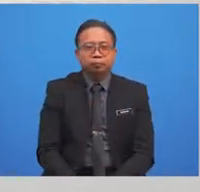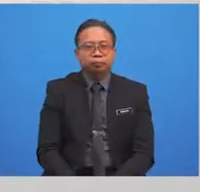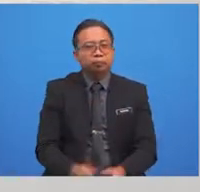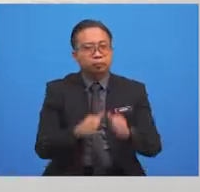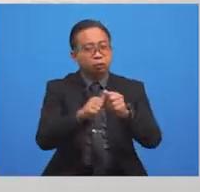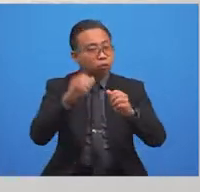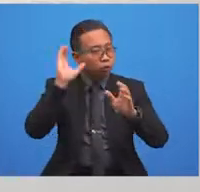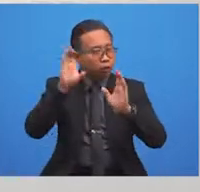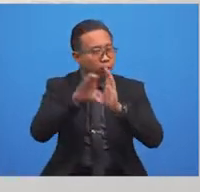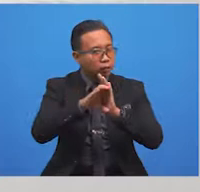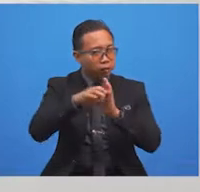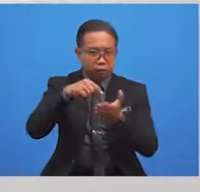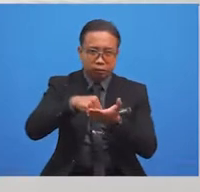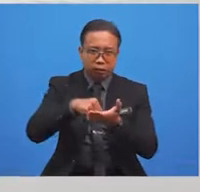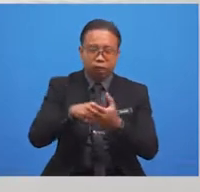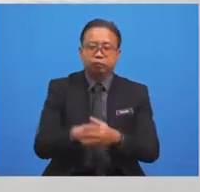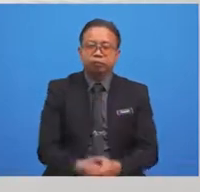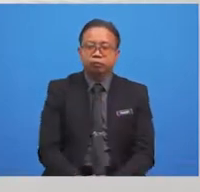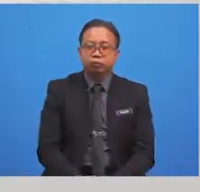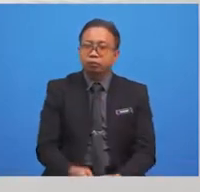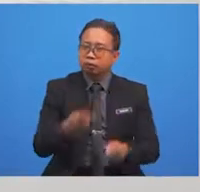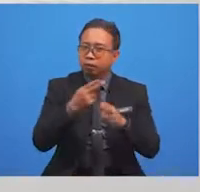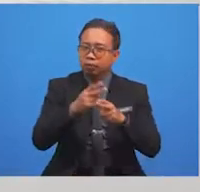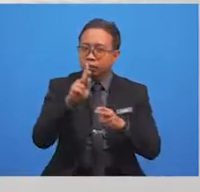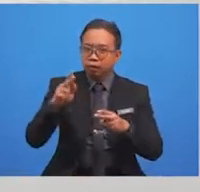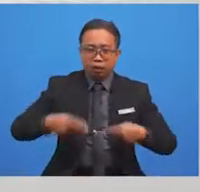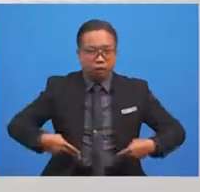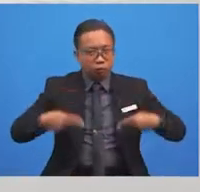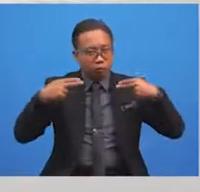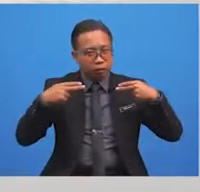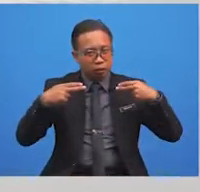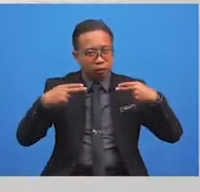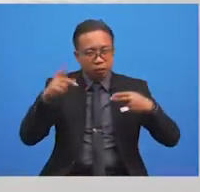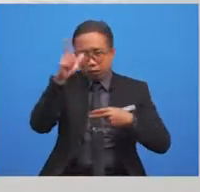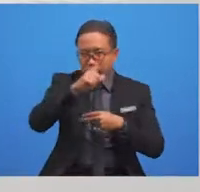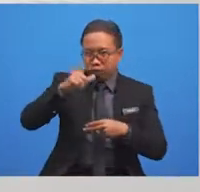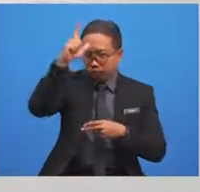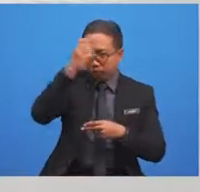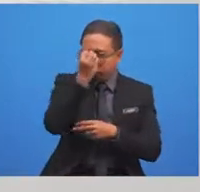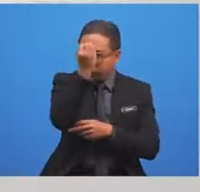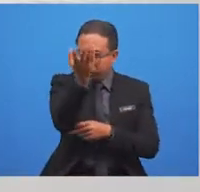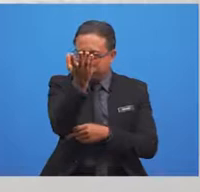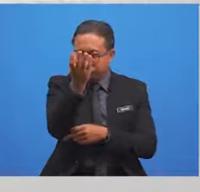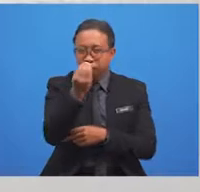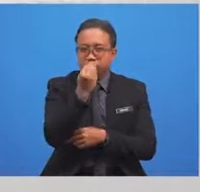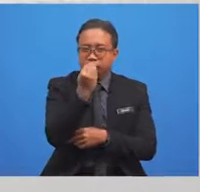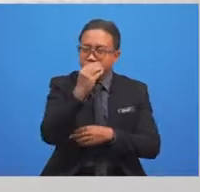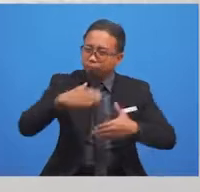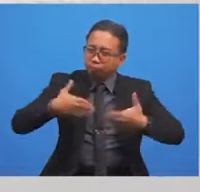Berdasarkan gambar yang berikut, namakan hidupan liar dan nyatakan cara